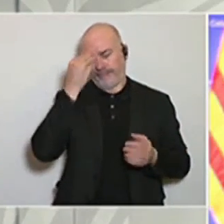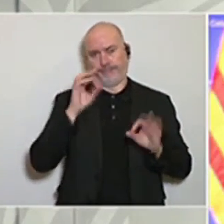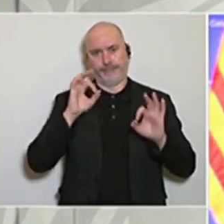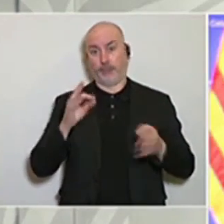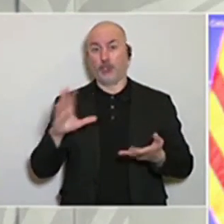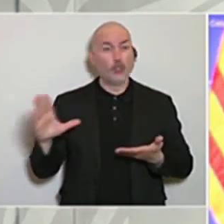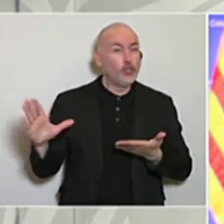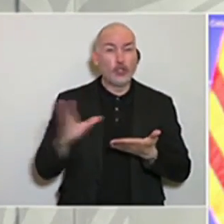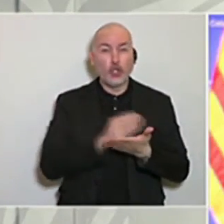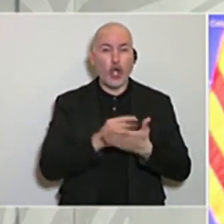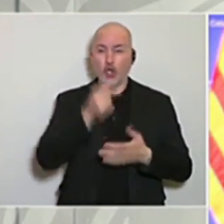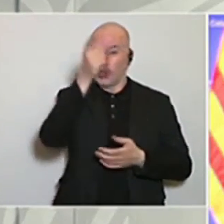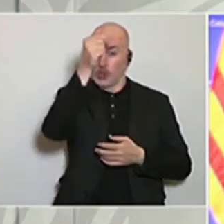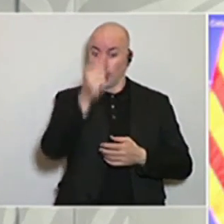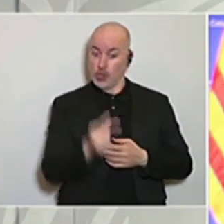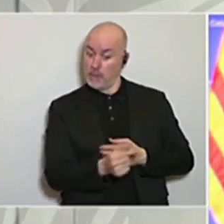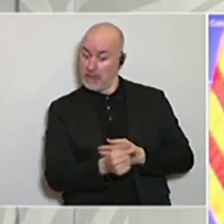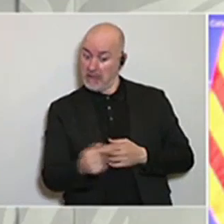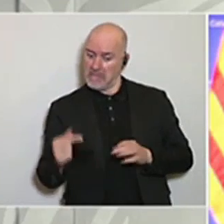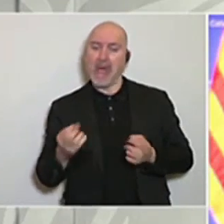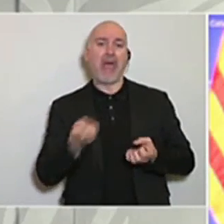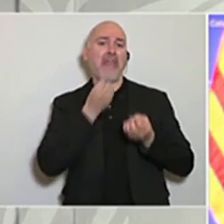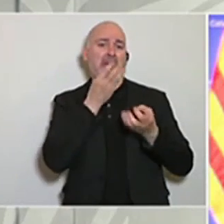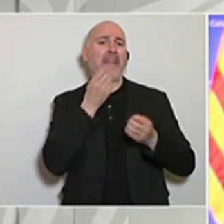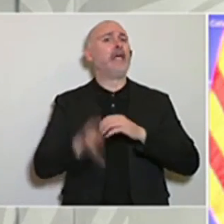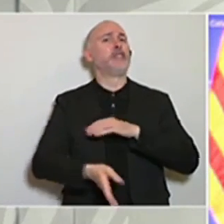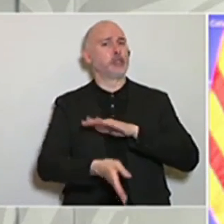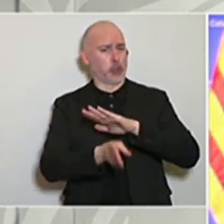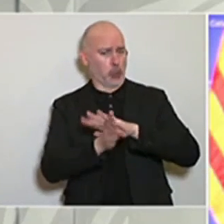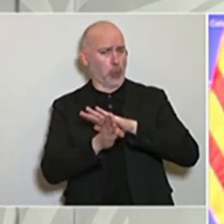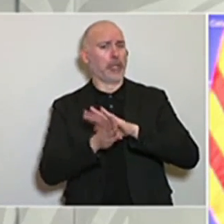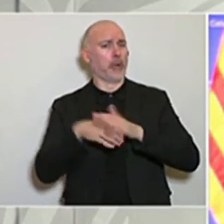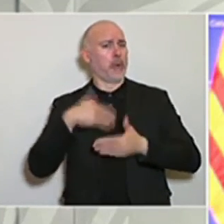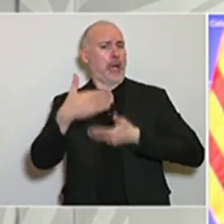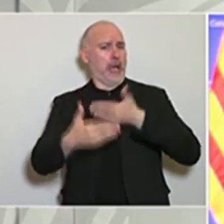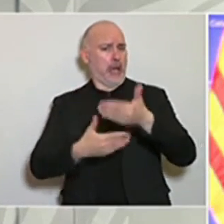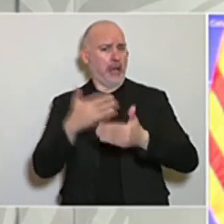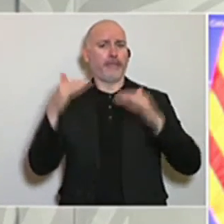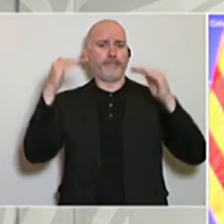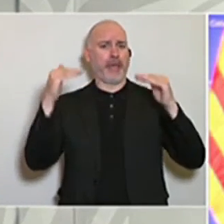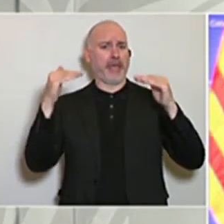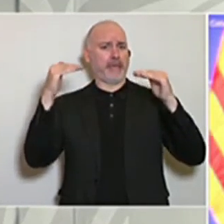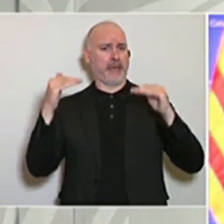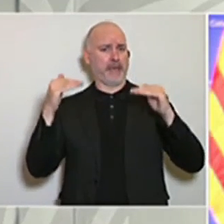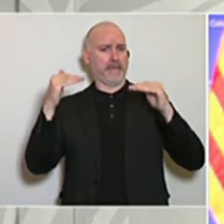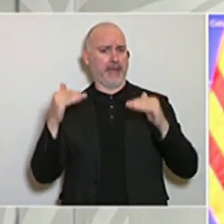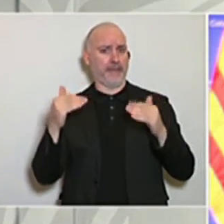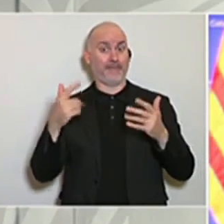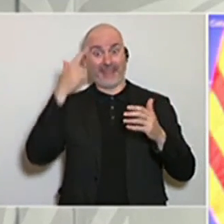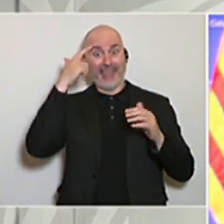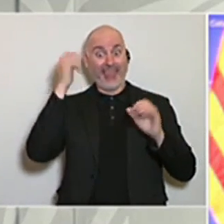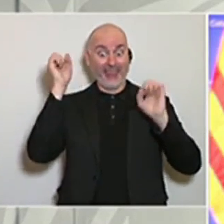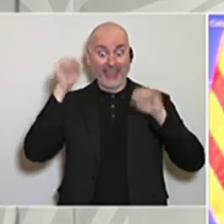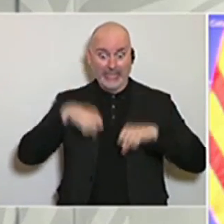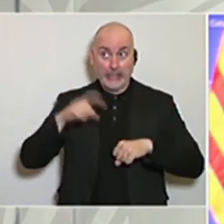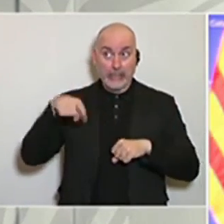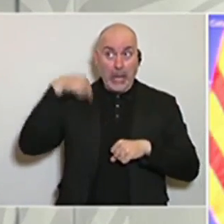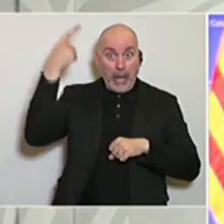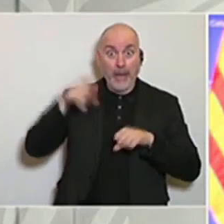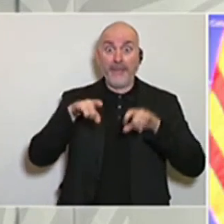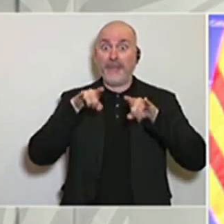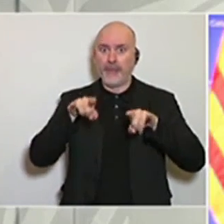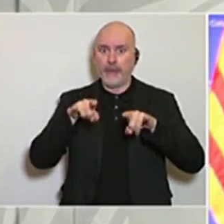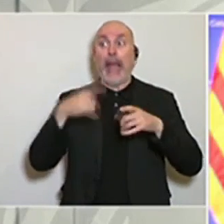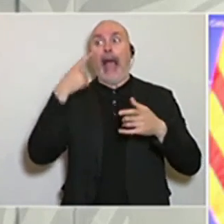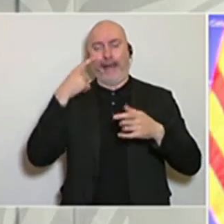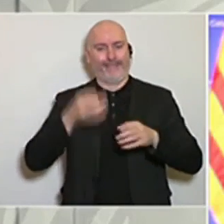això permetrà que les dades es mantinguin tal com estan i que, per tant, aquesta decisió, que sembla que es podrà produir dilluns vinent, es